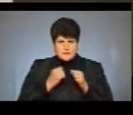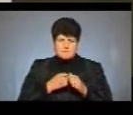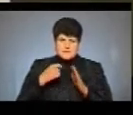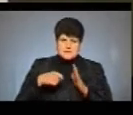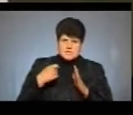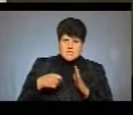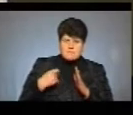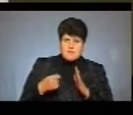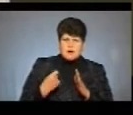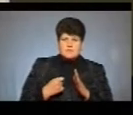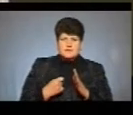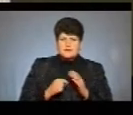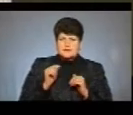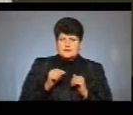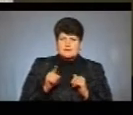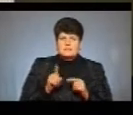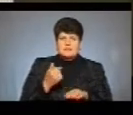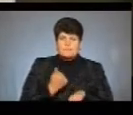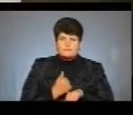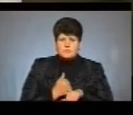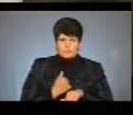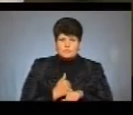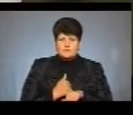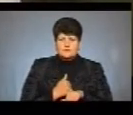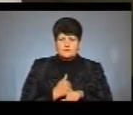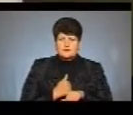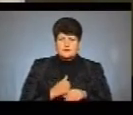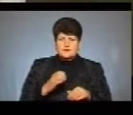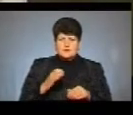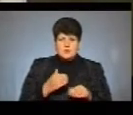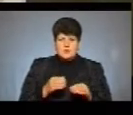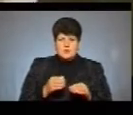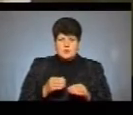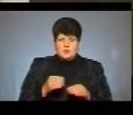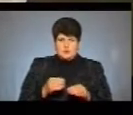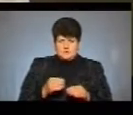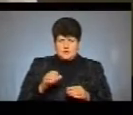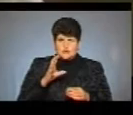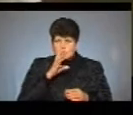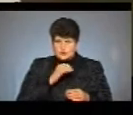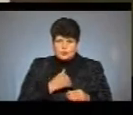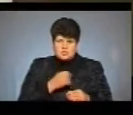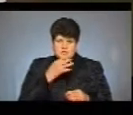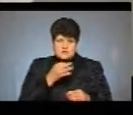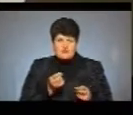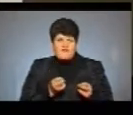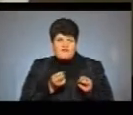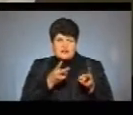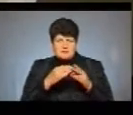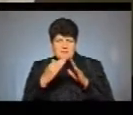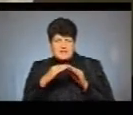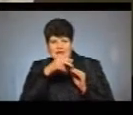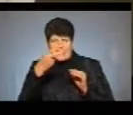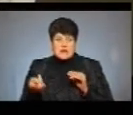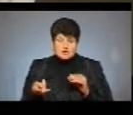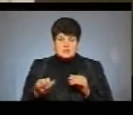знімали зйомки там, де головний злодій пригрожує Максу, що хоче викинути мене через кришу. Це були нічні